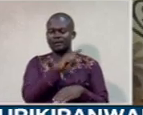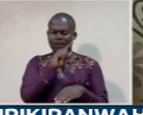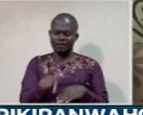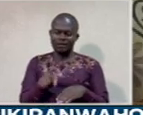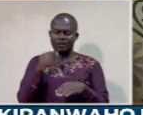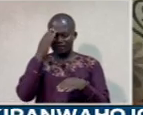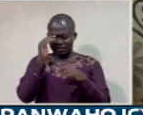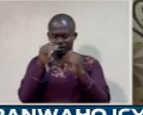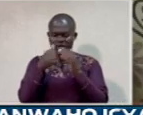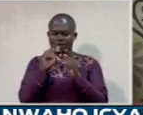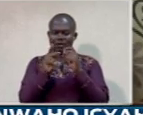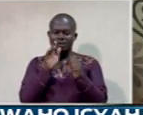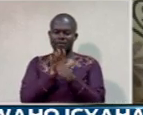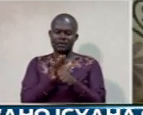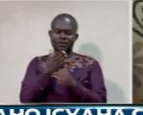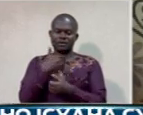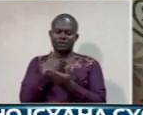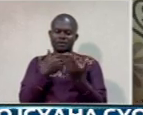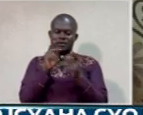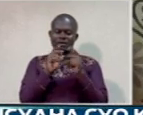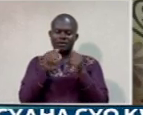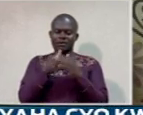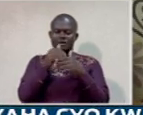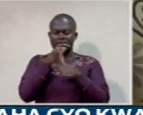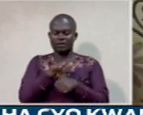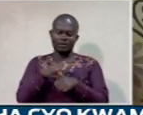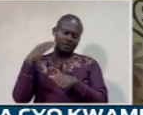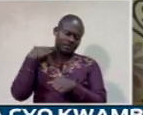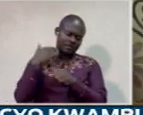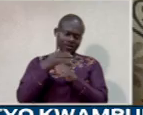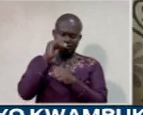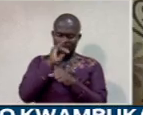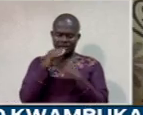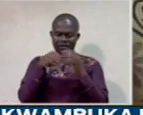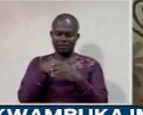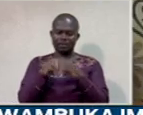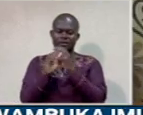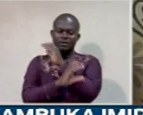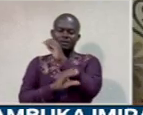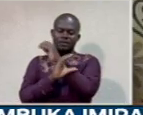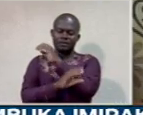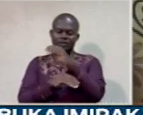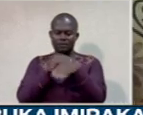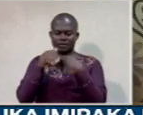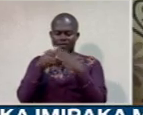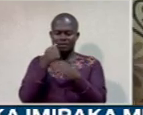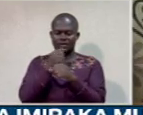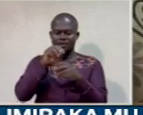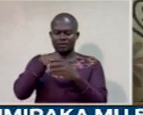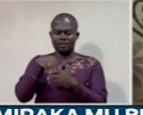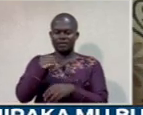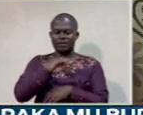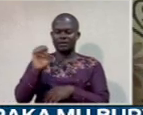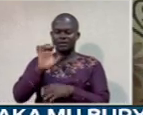icyaha kuko hari na benshi bagifite ba bandi bapfobya Jenoside yakorewe Abatutsi muri ibi bihugu dukoreramo bya East